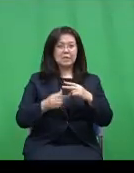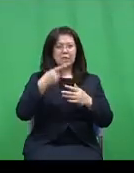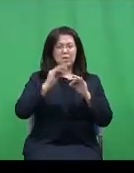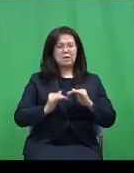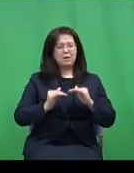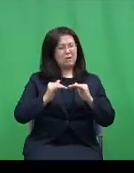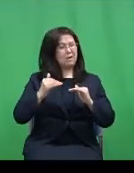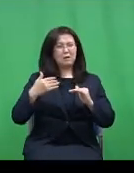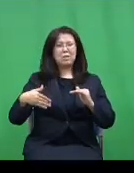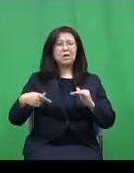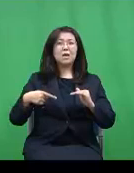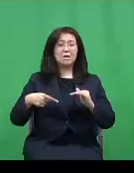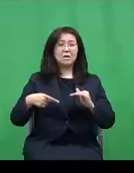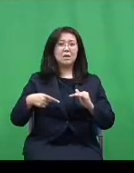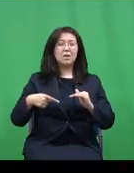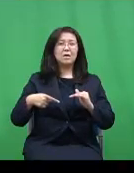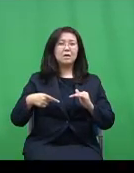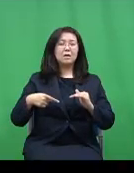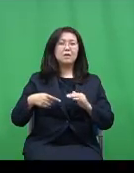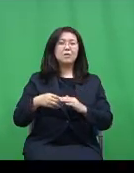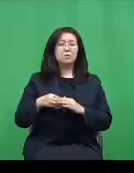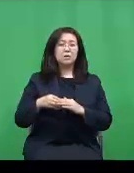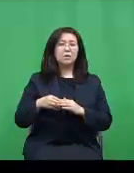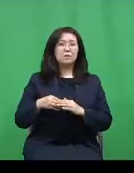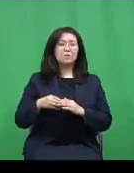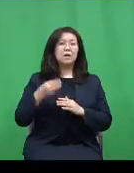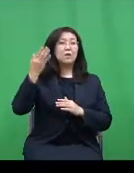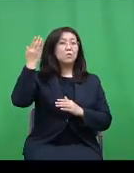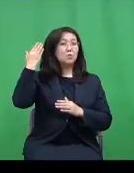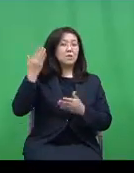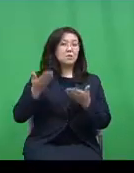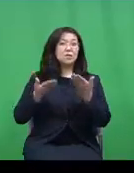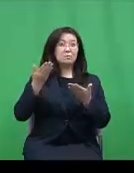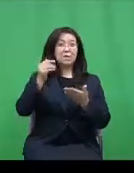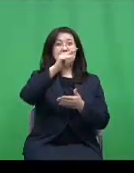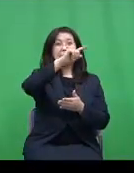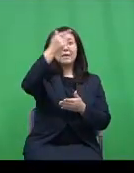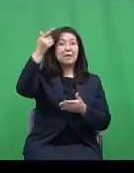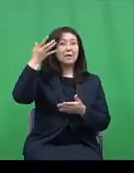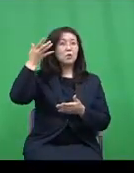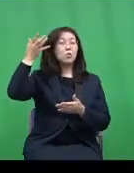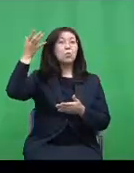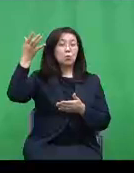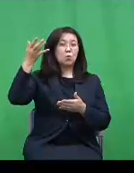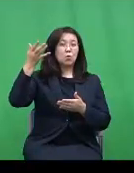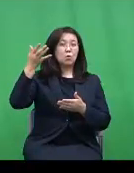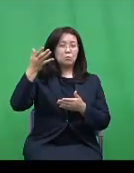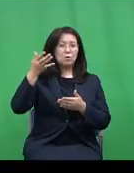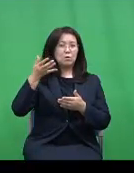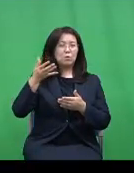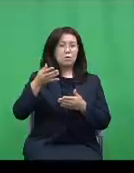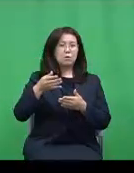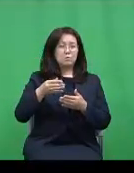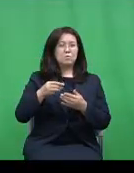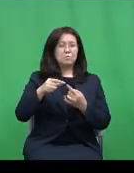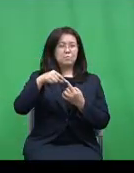い、今昔よりは随分と天気予報の精度も上がってますから、今後もとても雪が降るという状